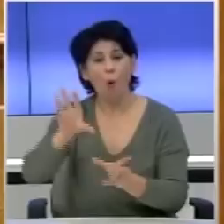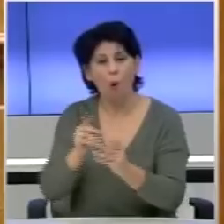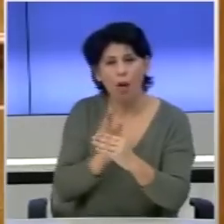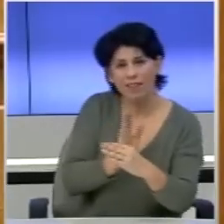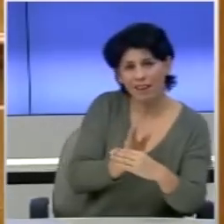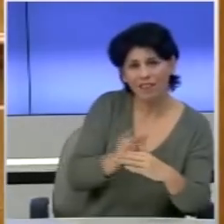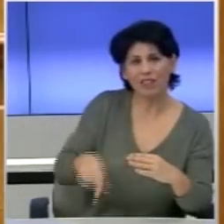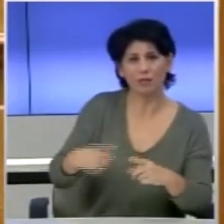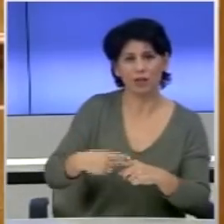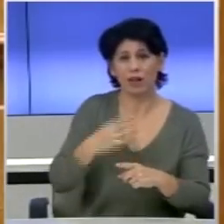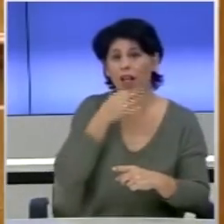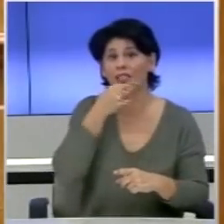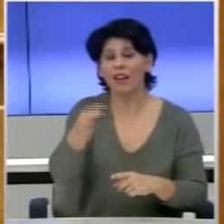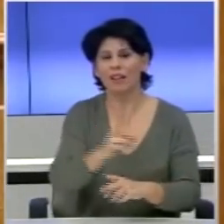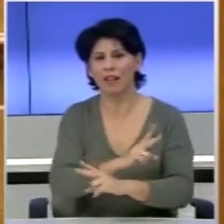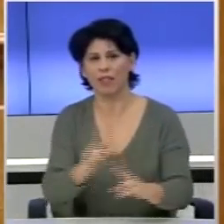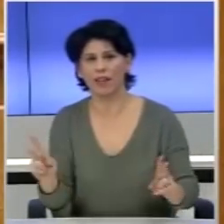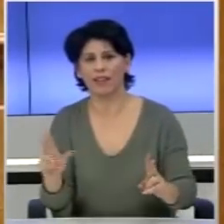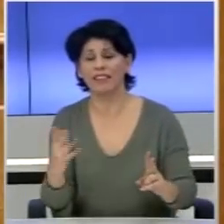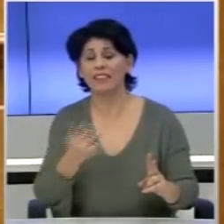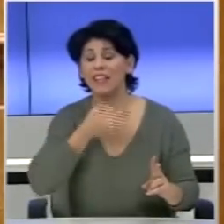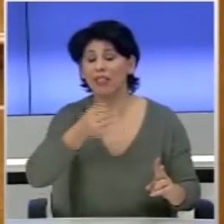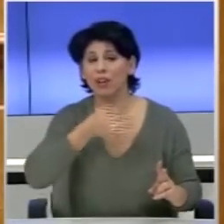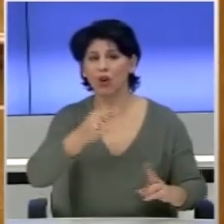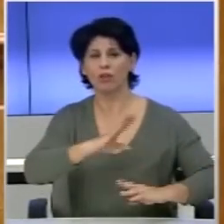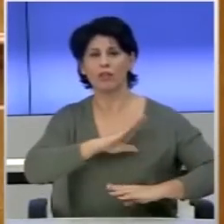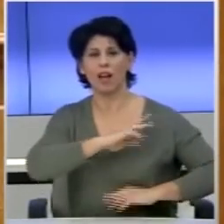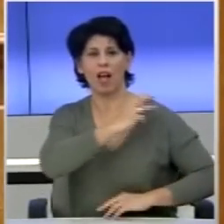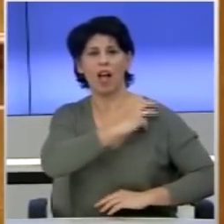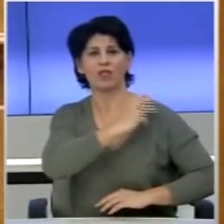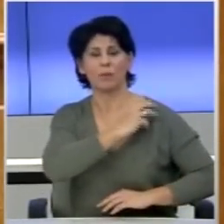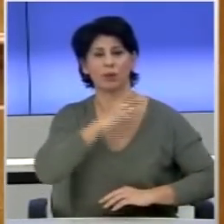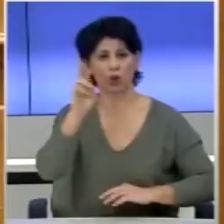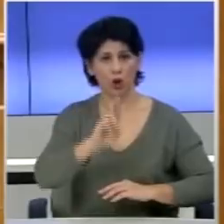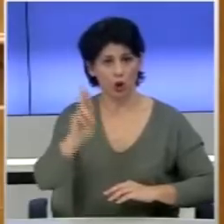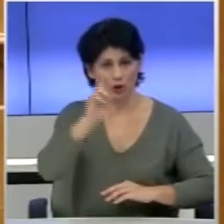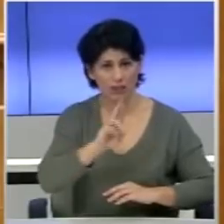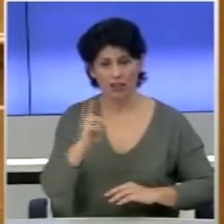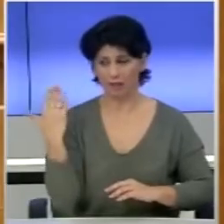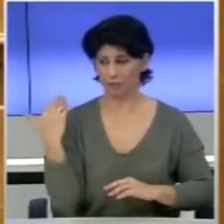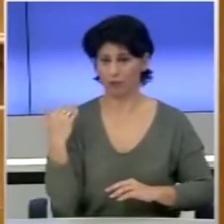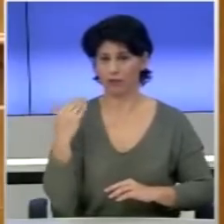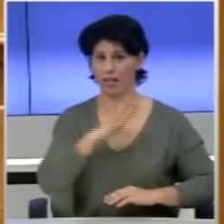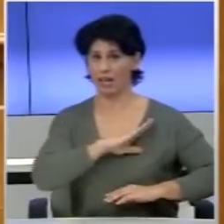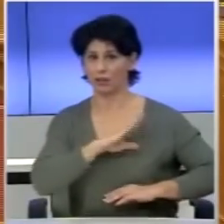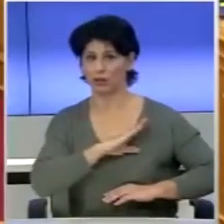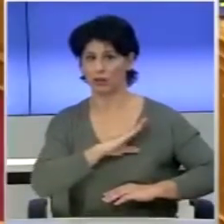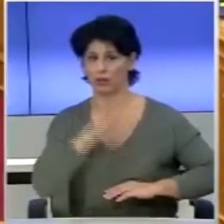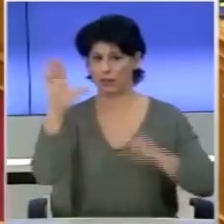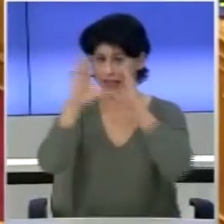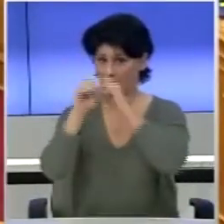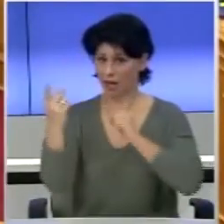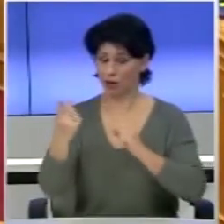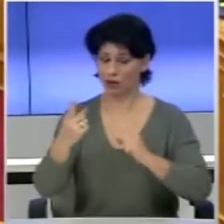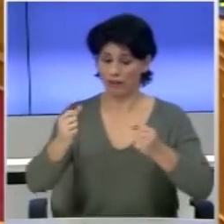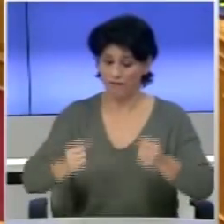λαό. Γιατί δεν του λέτε καθαρά τι δηλώνουν αξιωματούχοι της Ρωσίας ή πρόσφατα αξιωματούχοι του Ιράν, ότι